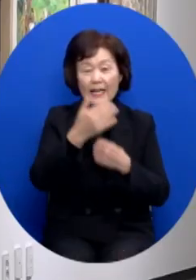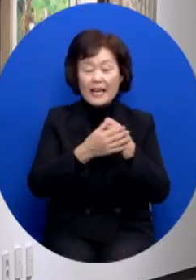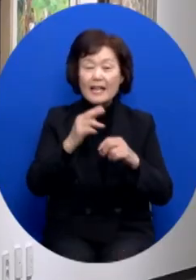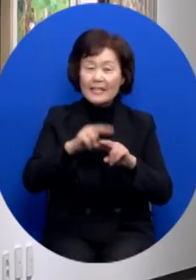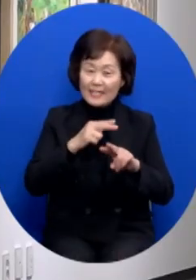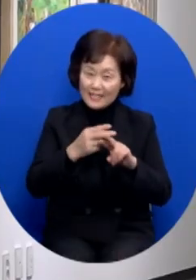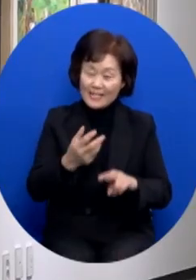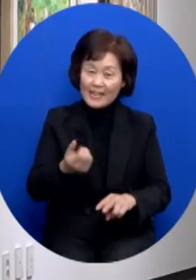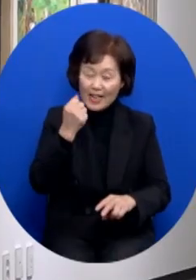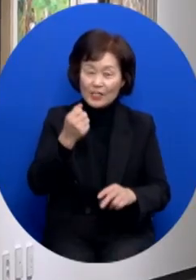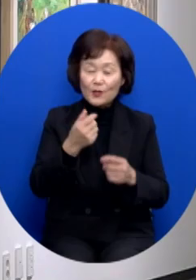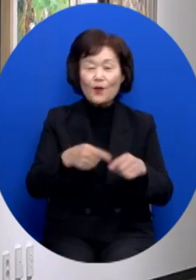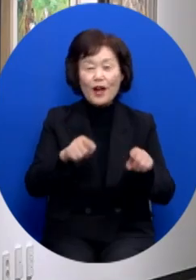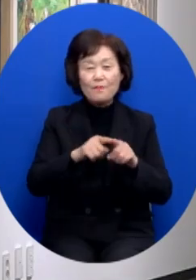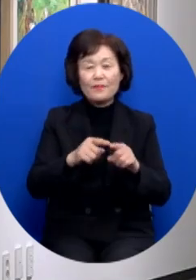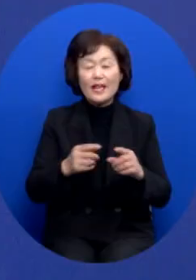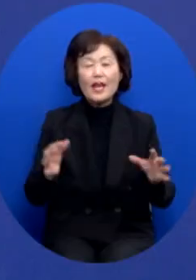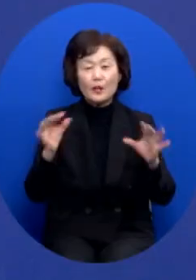했다고 말했습니다.